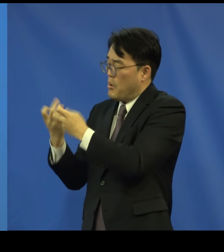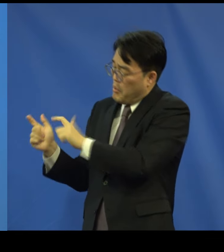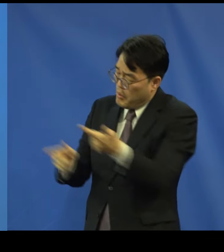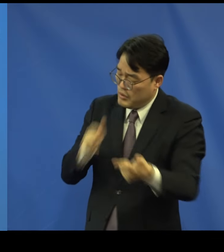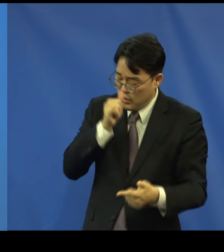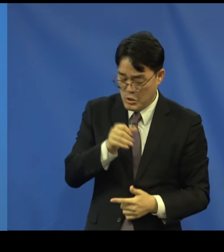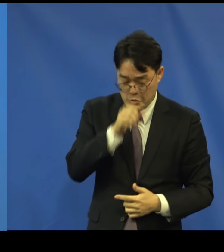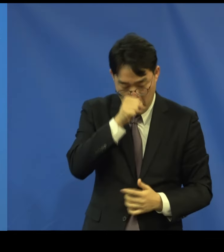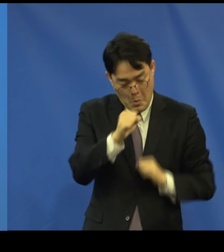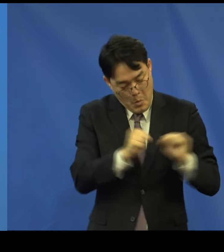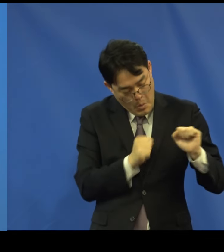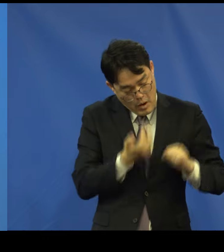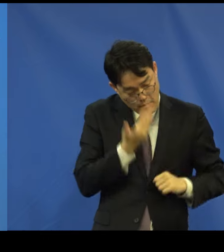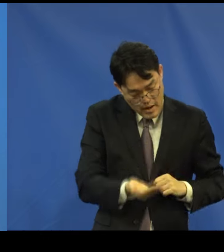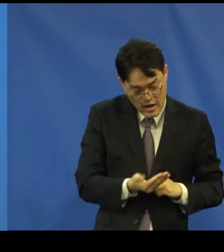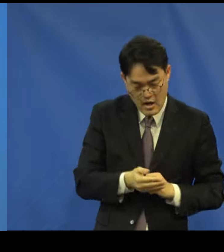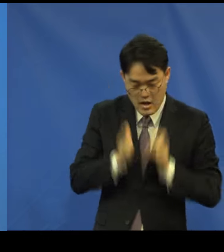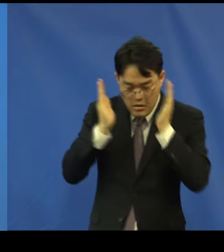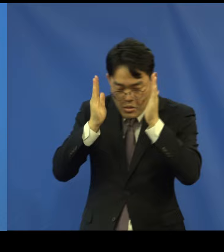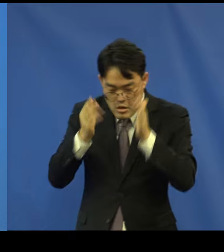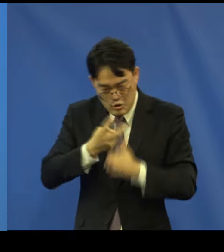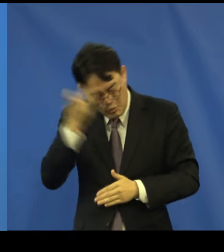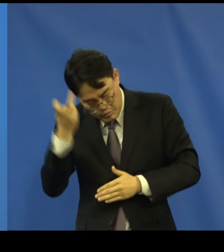있다라고 얘기하는 게 좀 교양 있어 보이는,